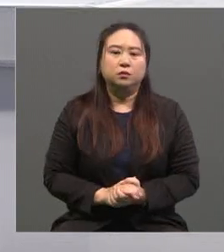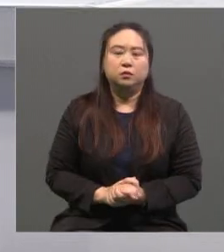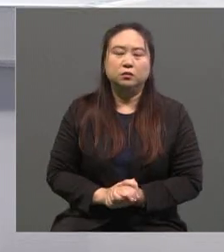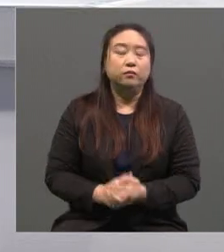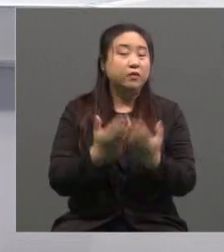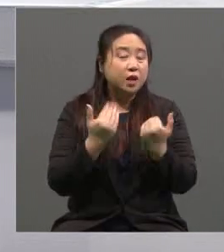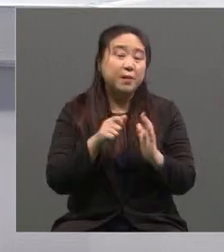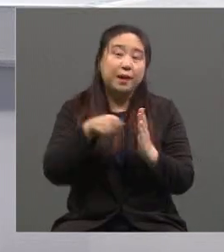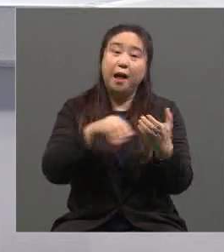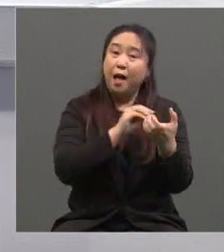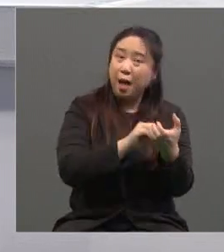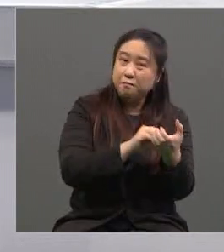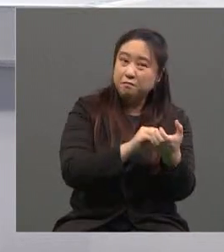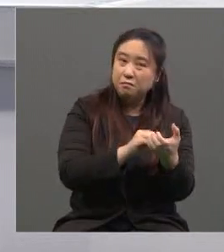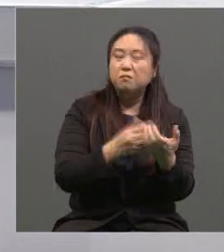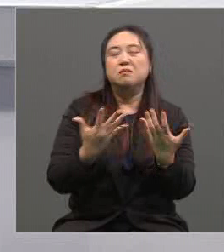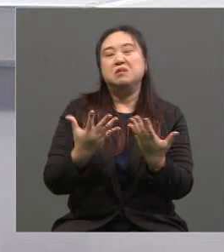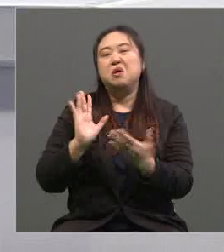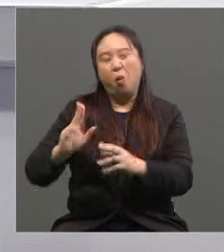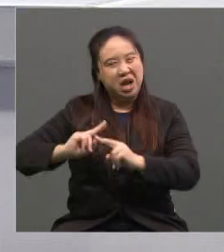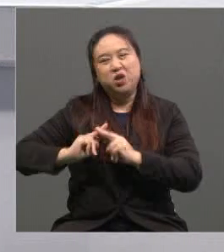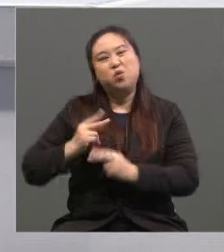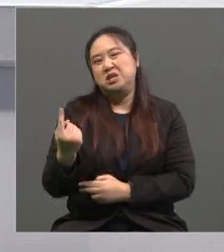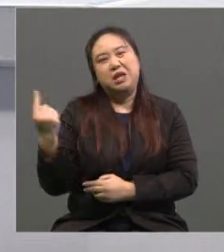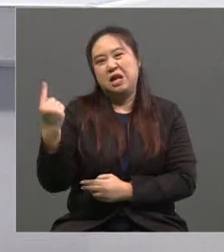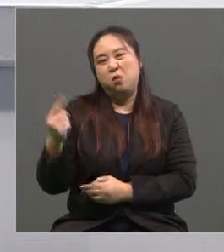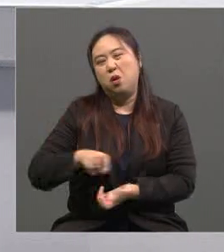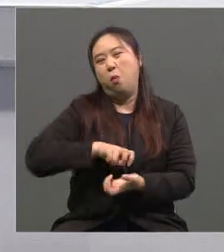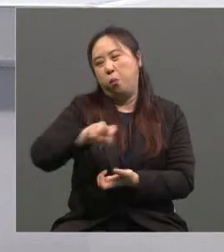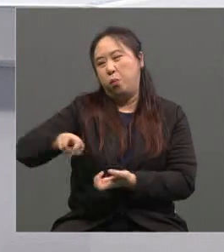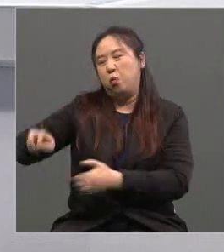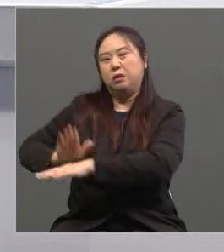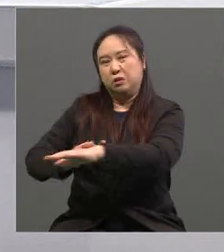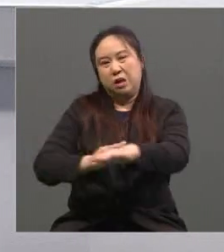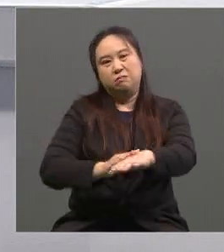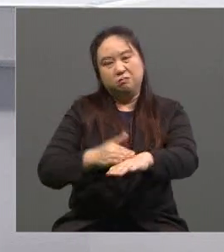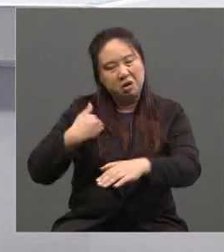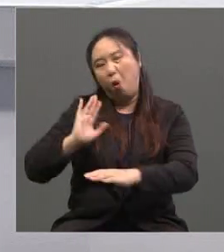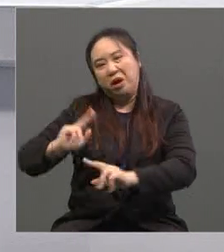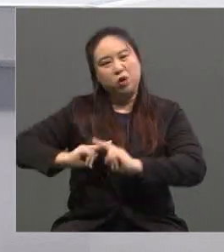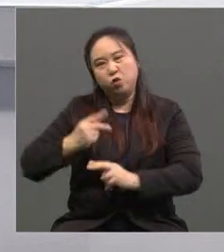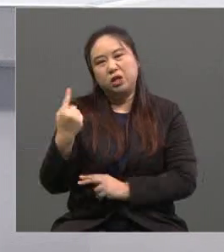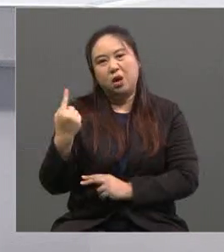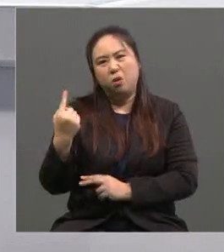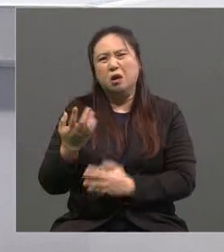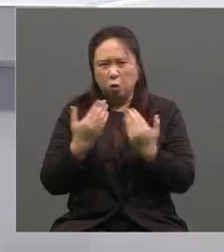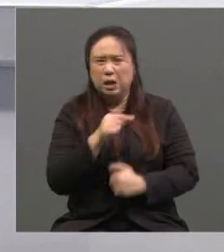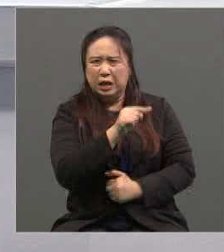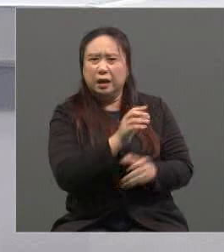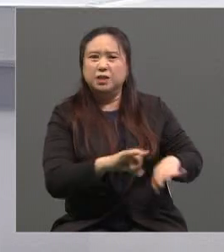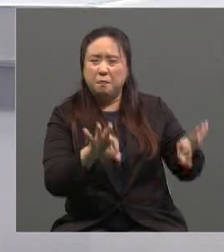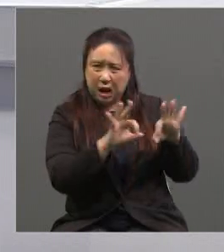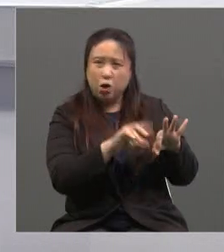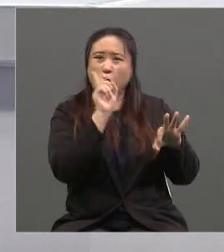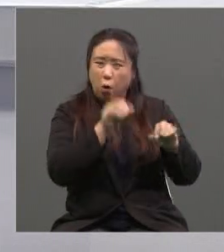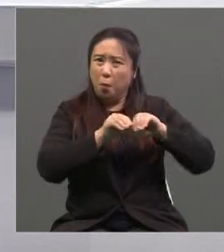นเว็บไซต์ของภาคเอกชนทั้งนั้นนะครับ ค พอ ่ะ เป็นประเด็นแบบนี้ว่าเรื่องใหญ่ๆแบบนี้มันควรจะมีการแจ้งเตือนไหม อ ซึ ื ่งนาม ยกรัฐมนตรีเองก็